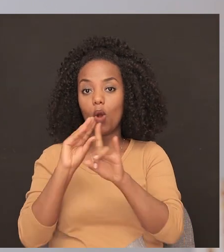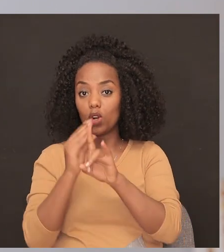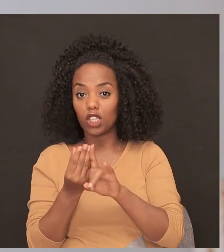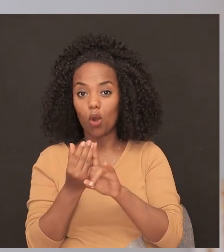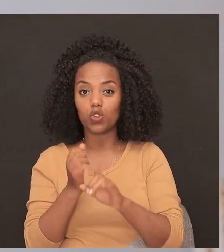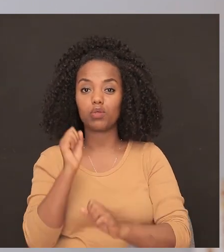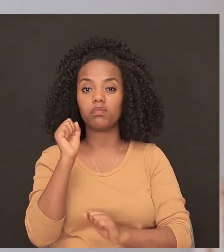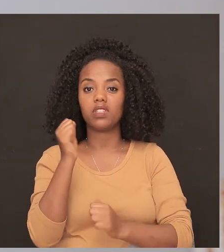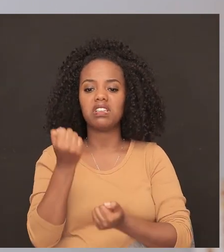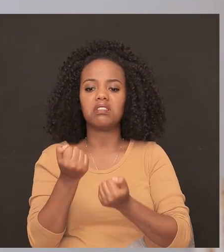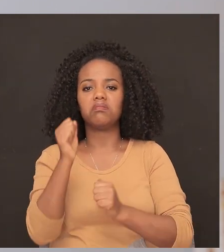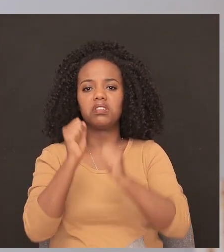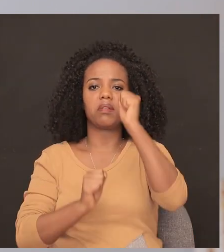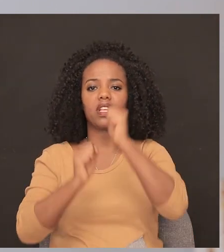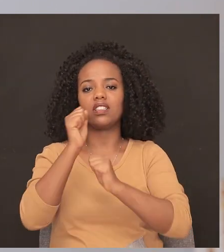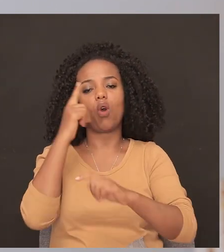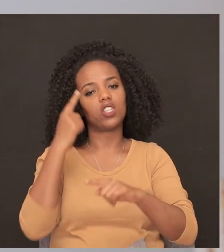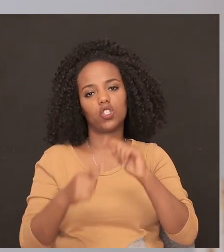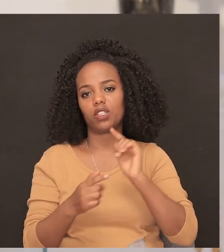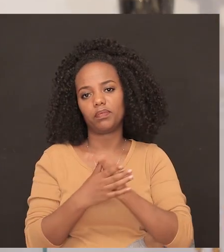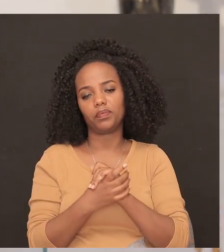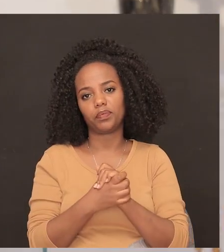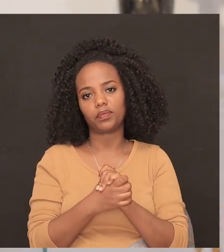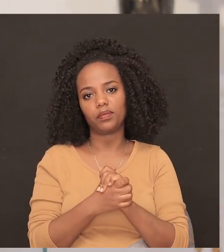በሁኔታዎችም ልንመዝነው አንችልም።